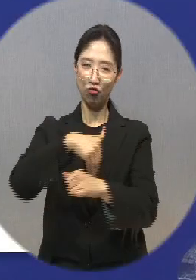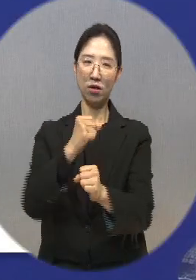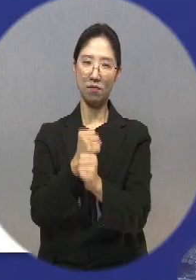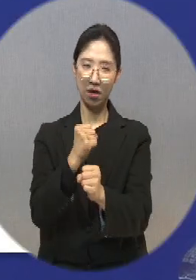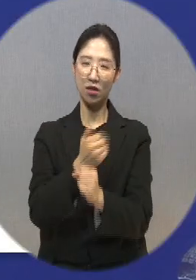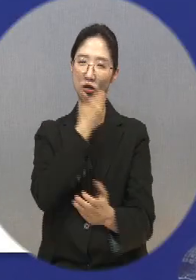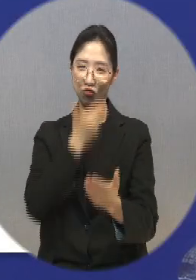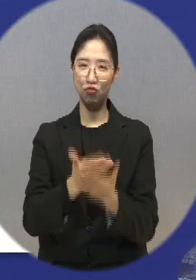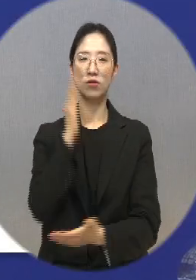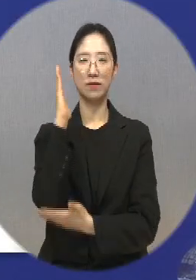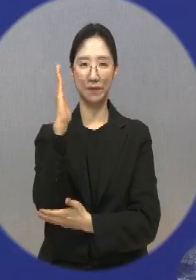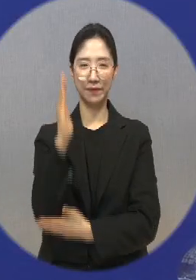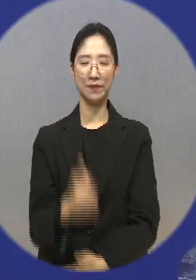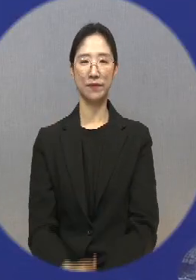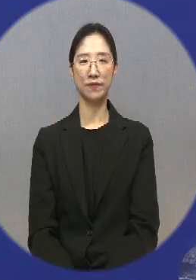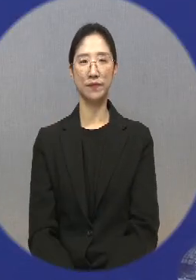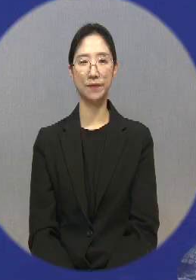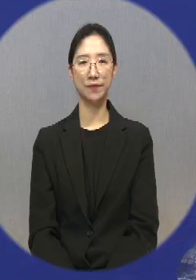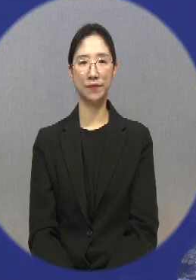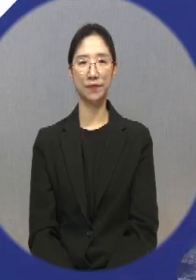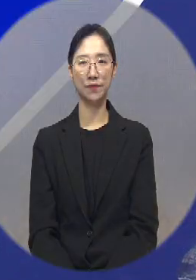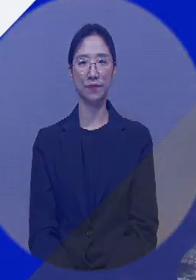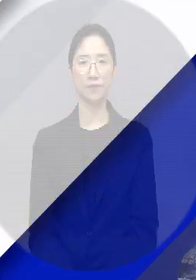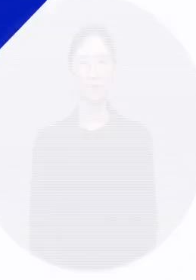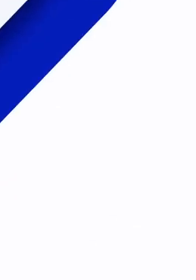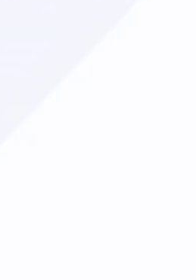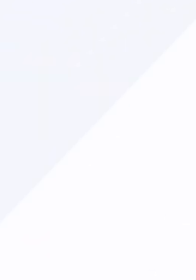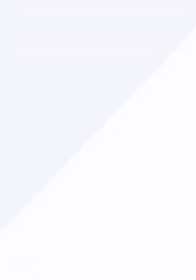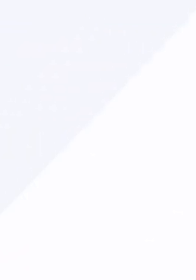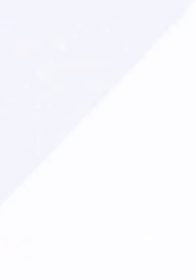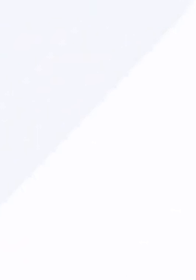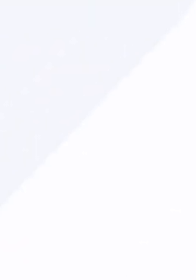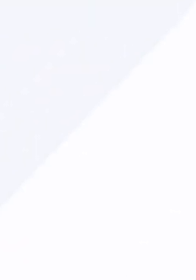조성 등의 중요성을 강조했습니다.